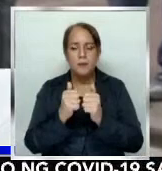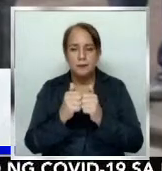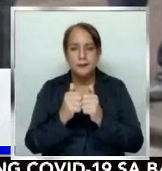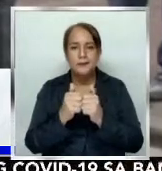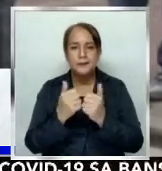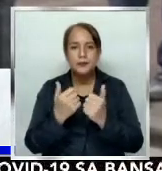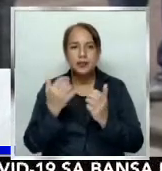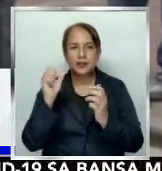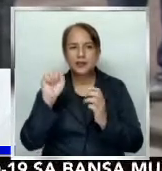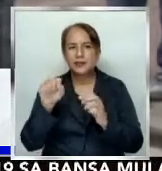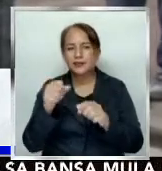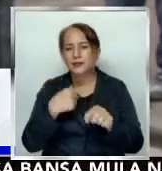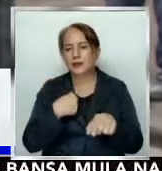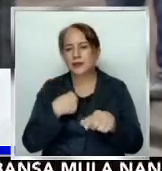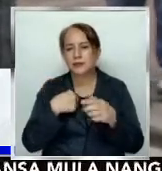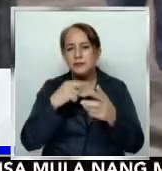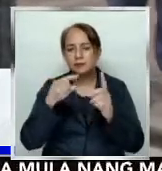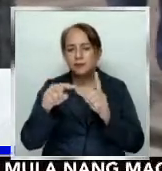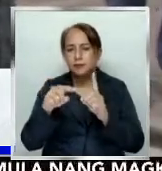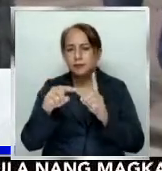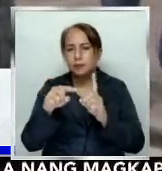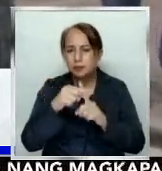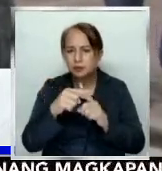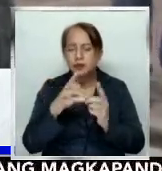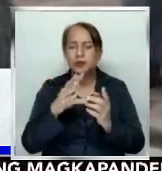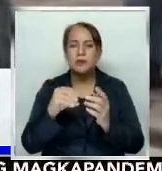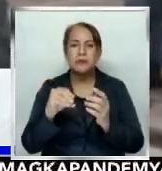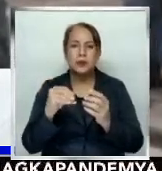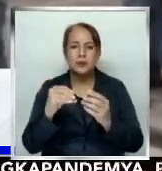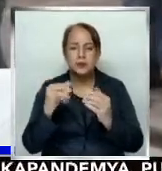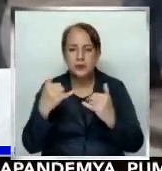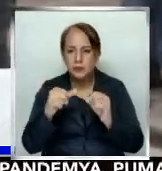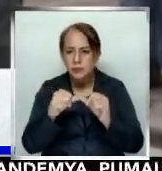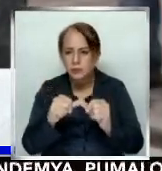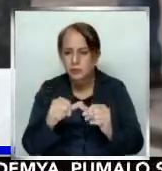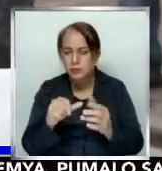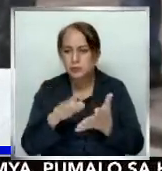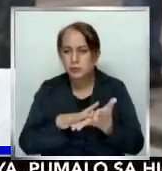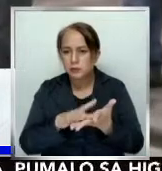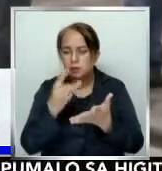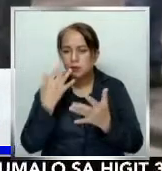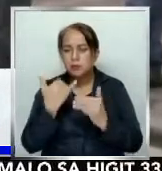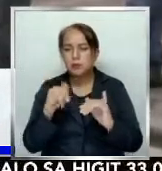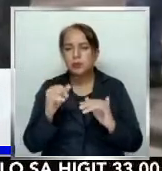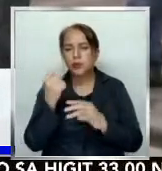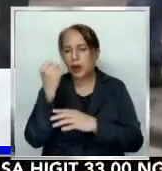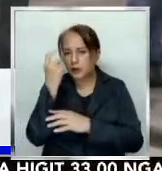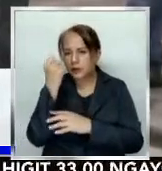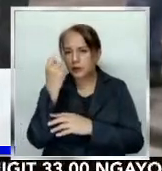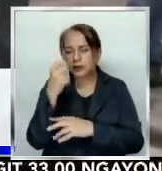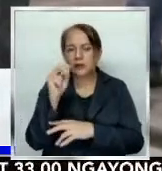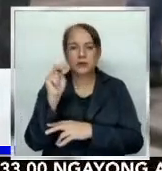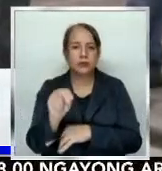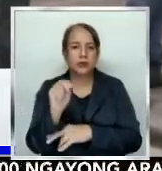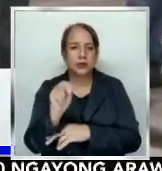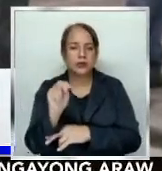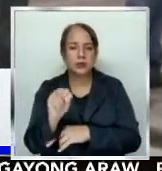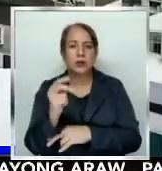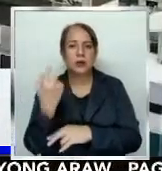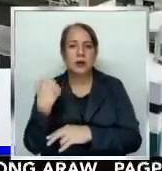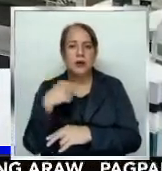mga nag-positive at nagpapagaling, naiintindi pa rin po namin yung mga pangangailangan ng aming mga